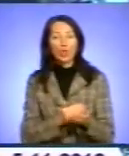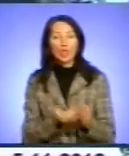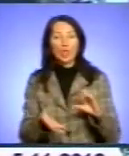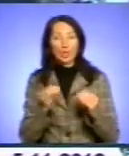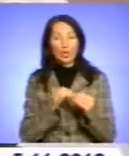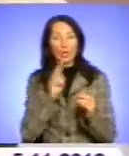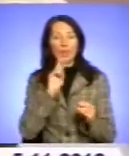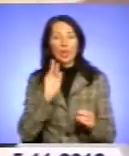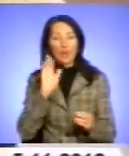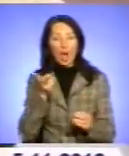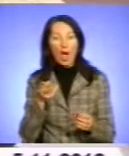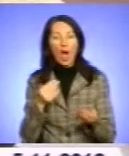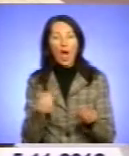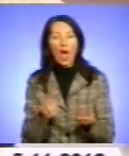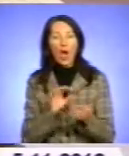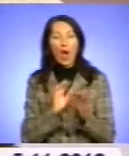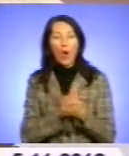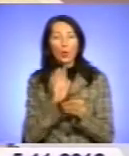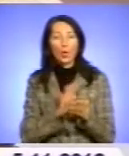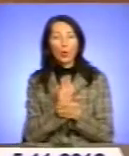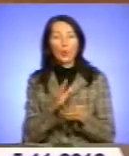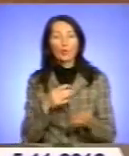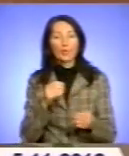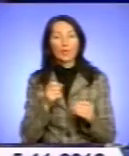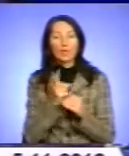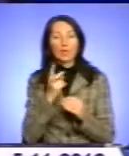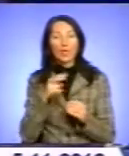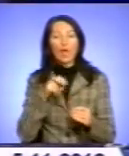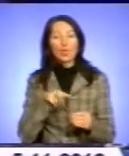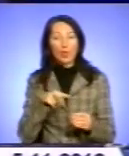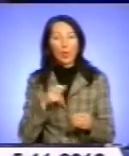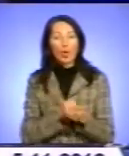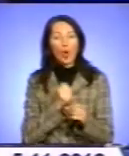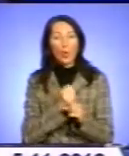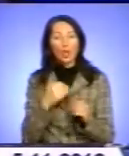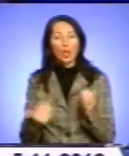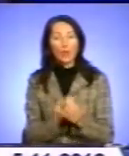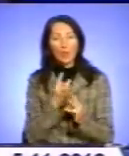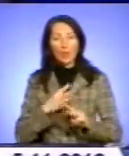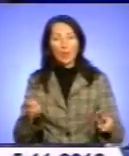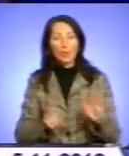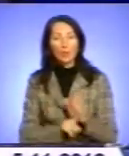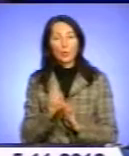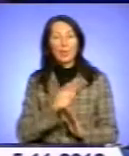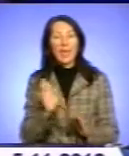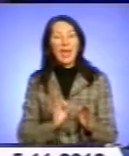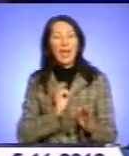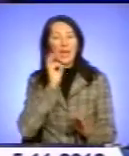оприлюднити 11-12 листопада, а до роботи новий парламент приступить не раніше середини